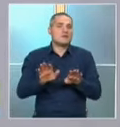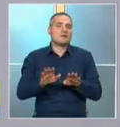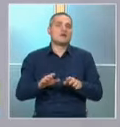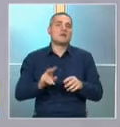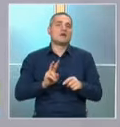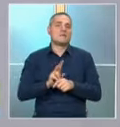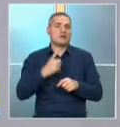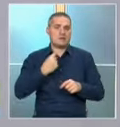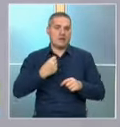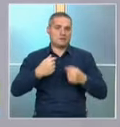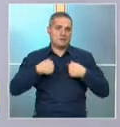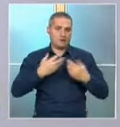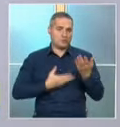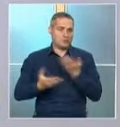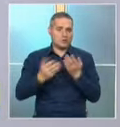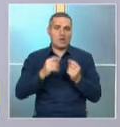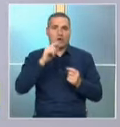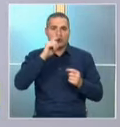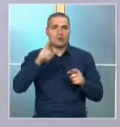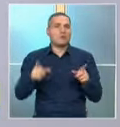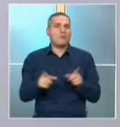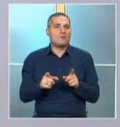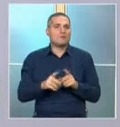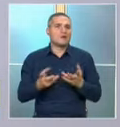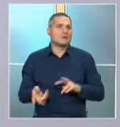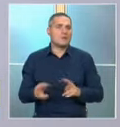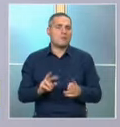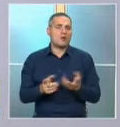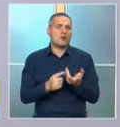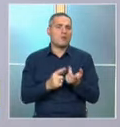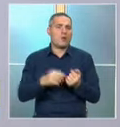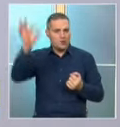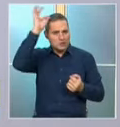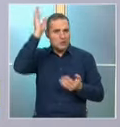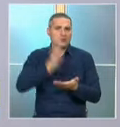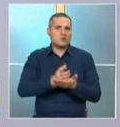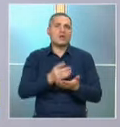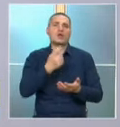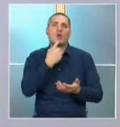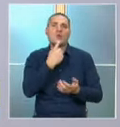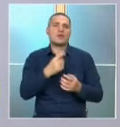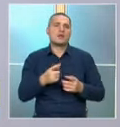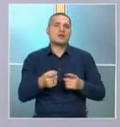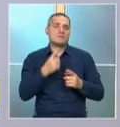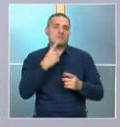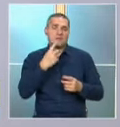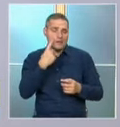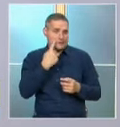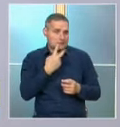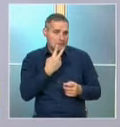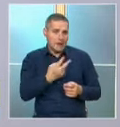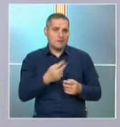при нас образованието си. Госпожо Мавродиева, как се променя броят на учениците през последните години? Така забелязвате